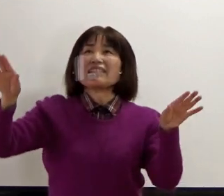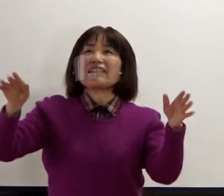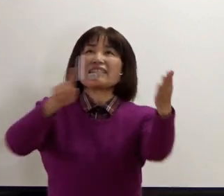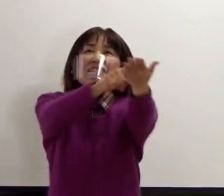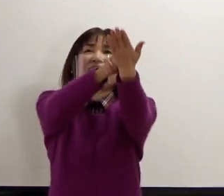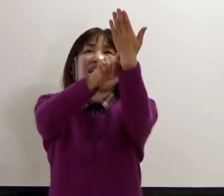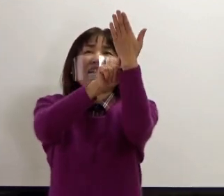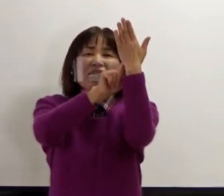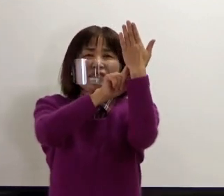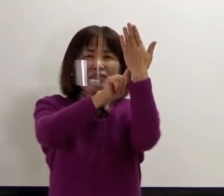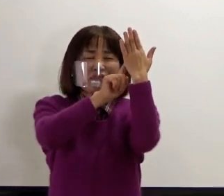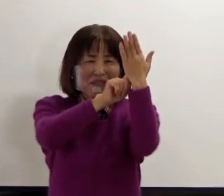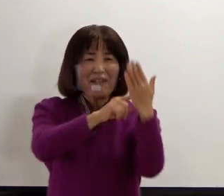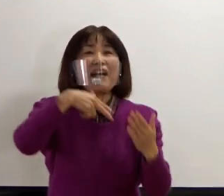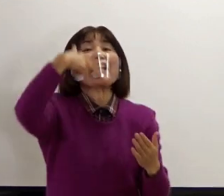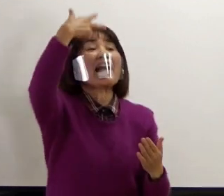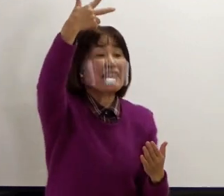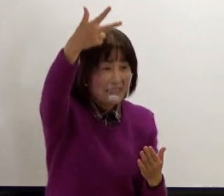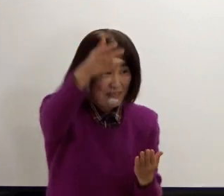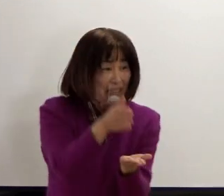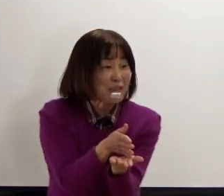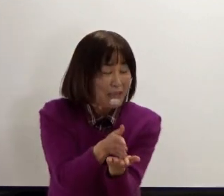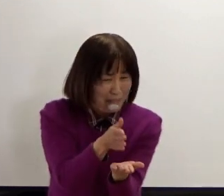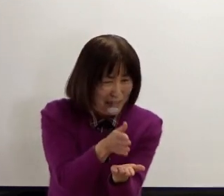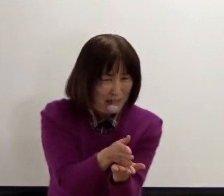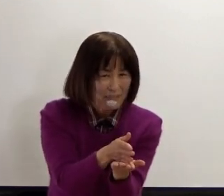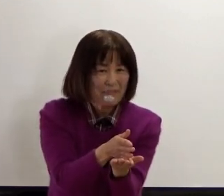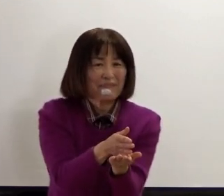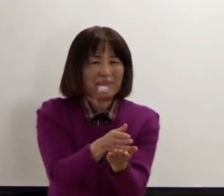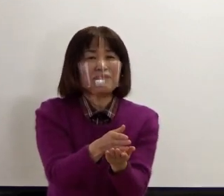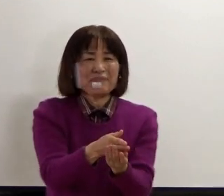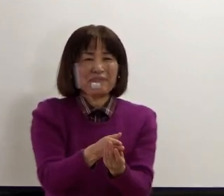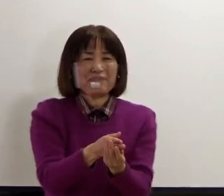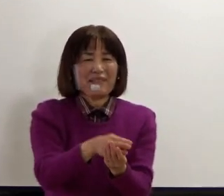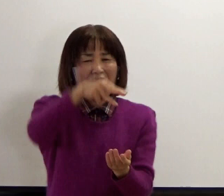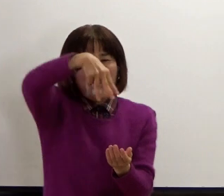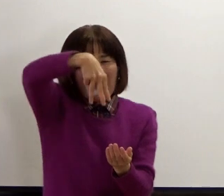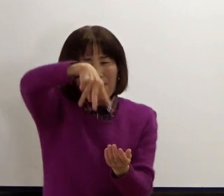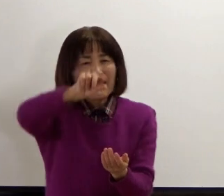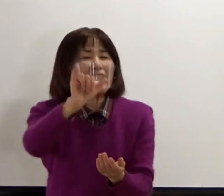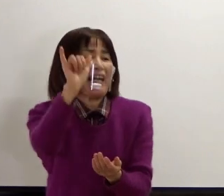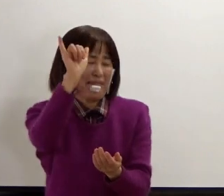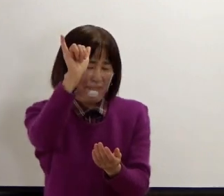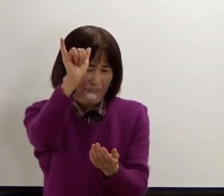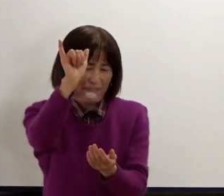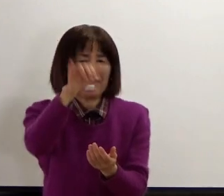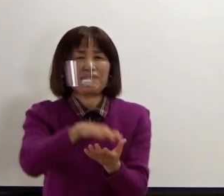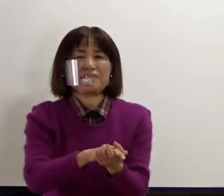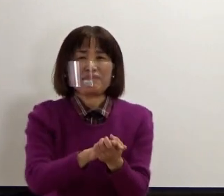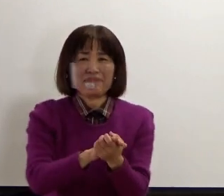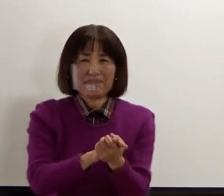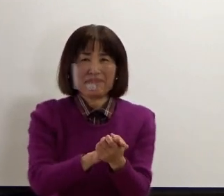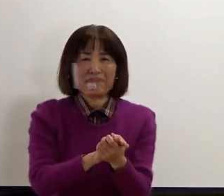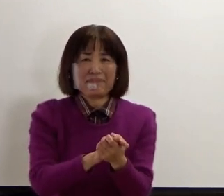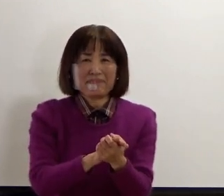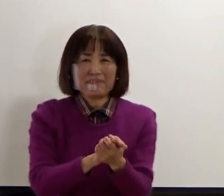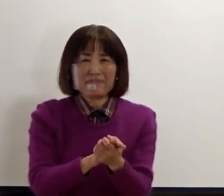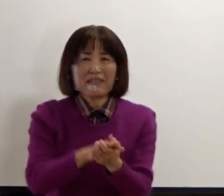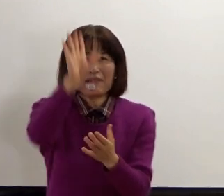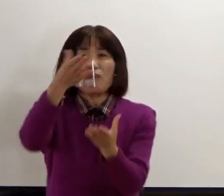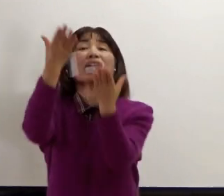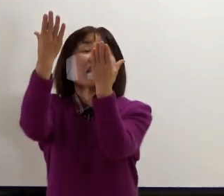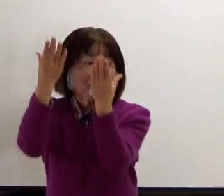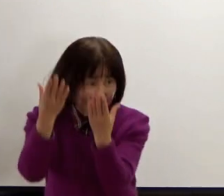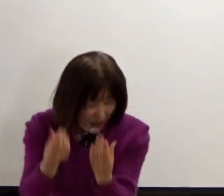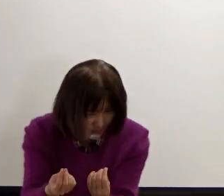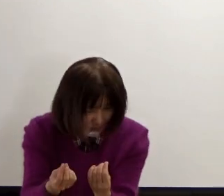来週やろうと思いますけれども、ご存知のいわゆる受胎告知が行われるわけですね。で、マリアは